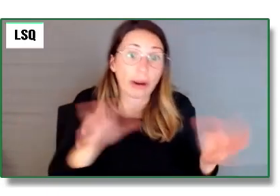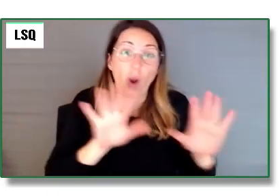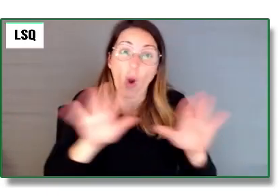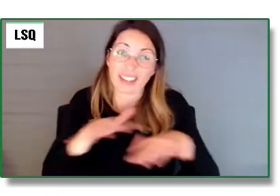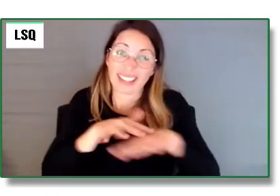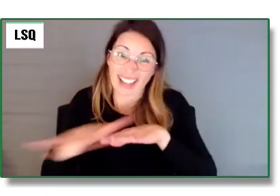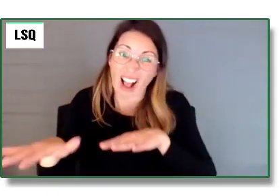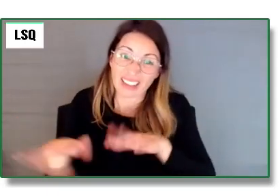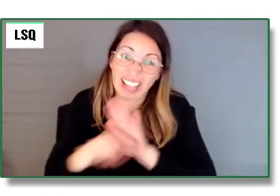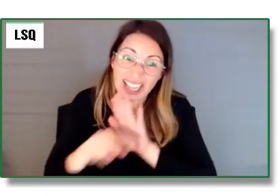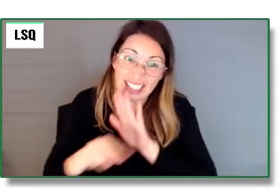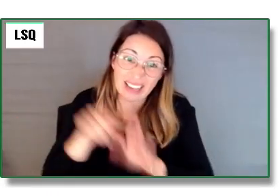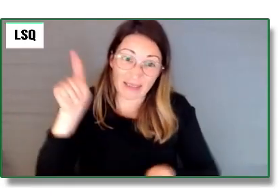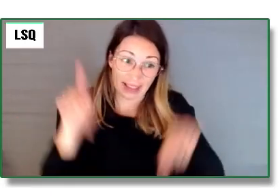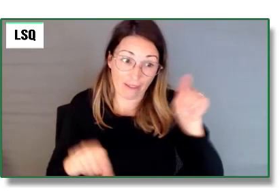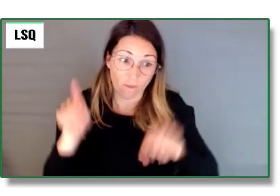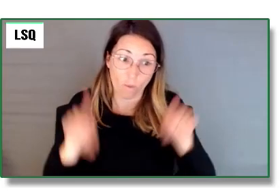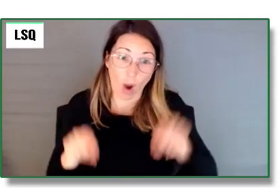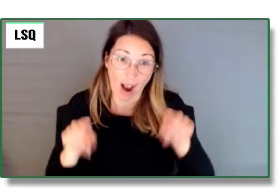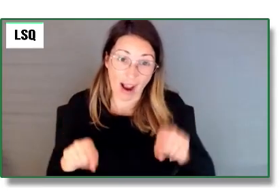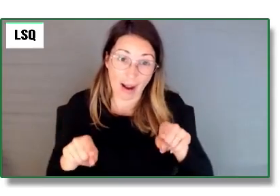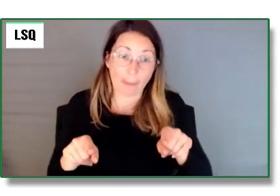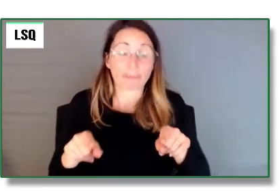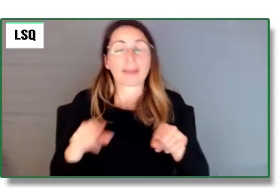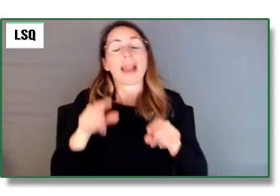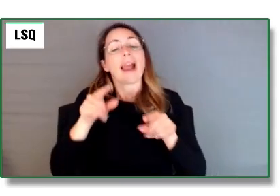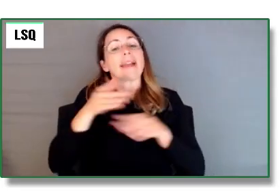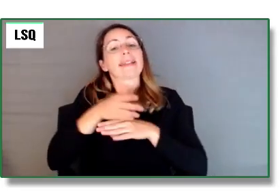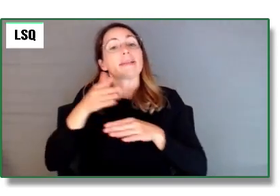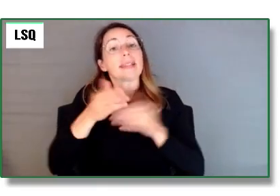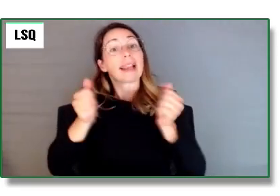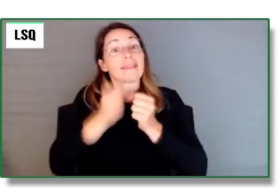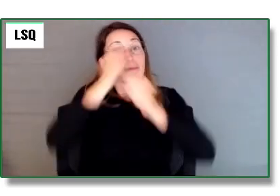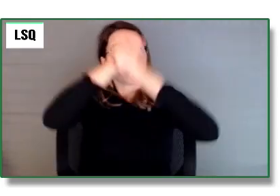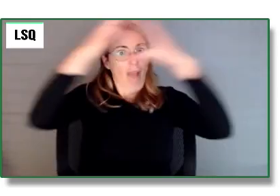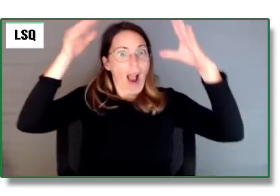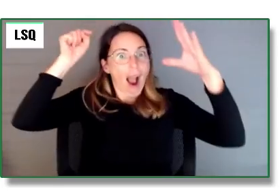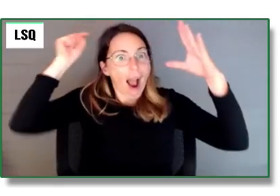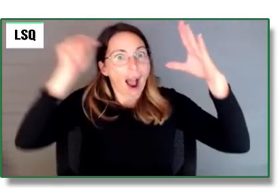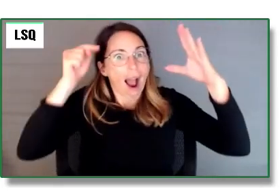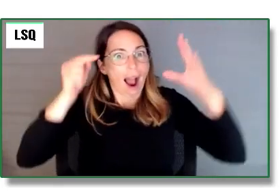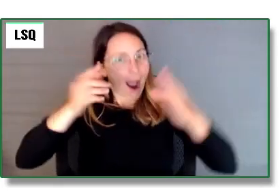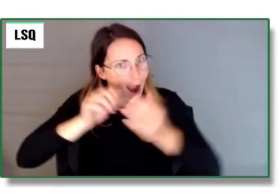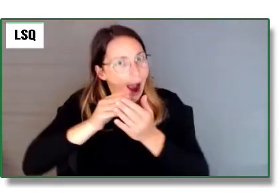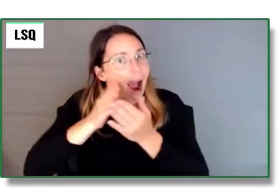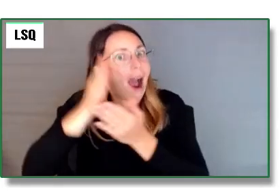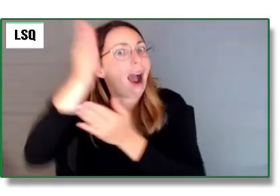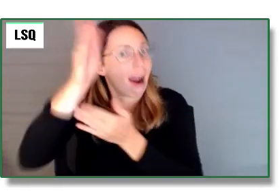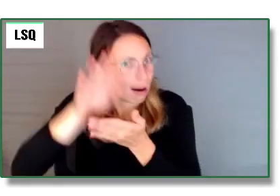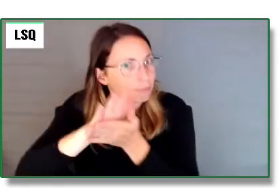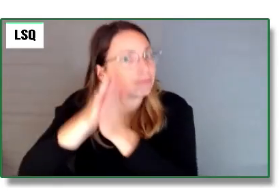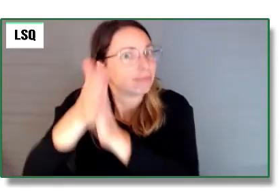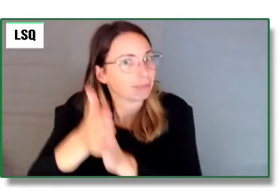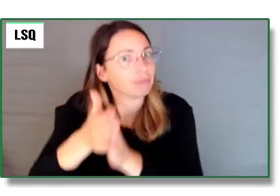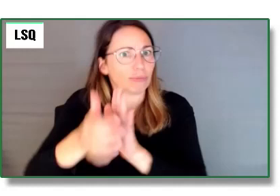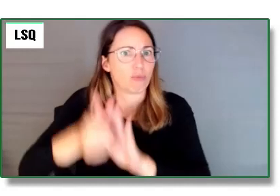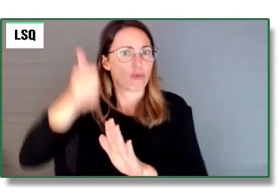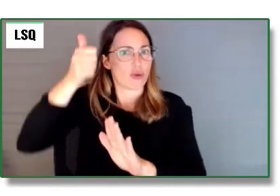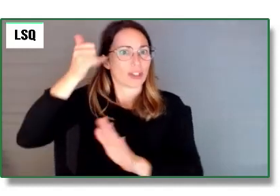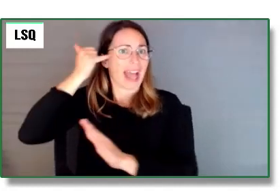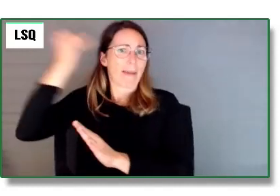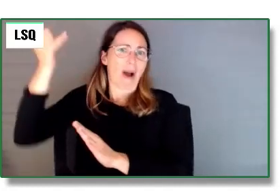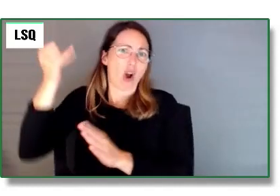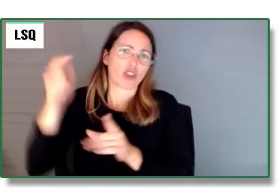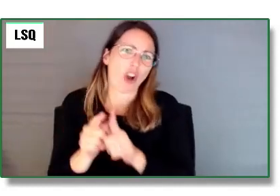par la conception, une avenue de changement systémique, ressemble parfois naïvement à une approche parentale, hélas, surtout lorsque nous pensons